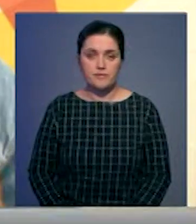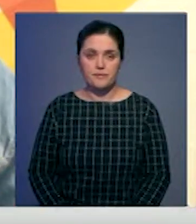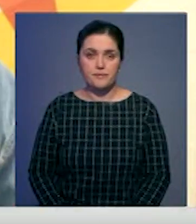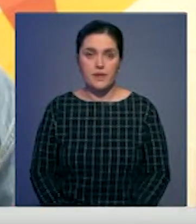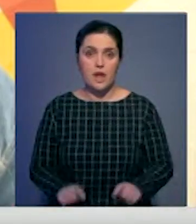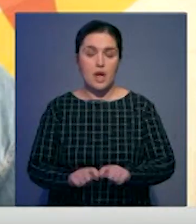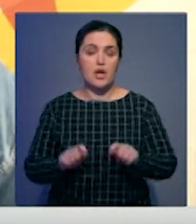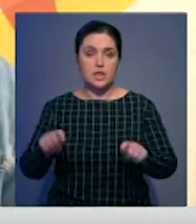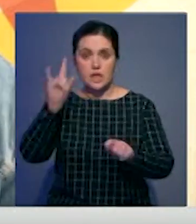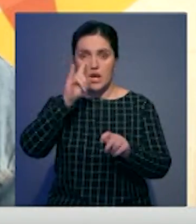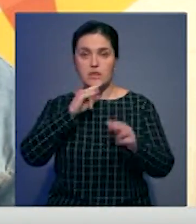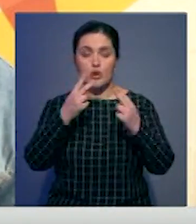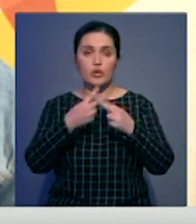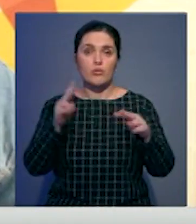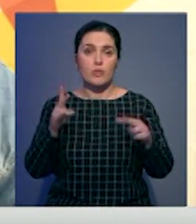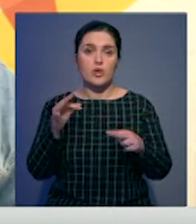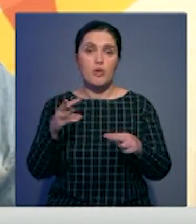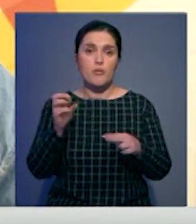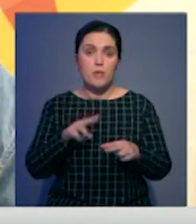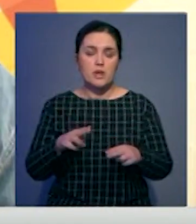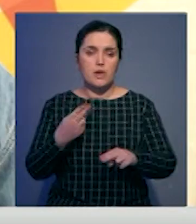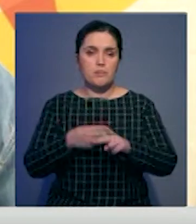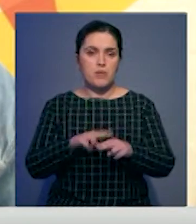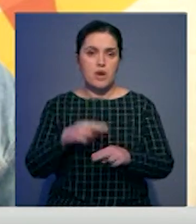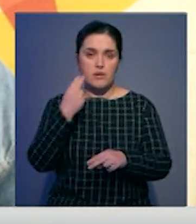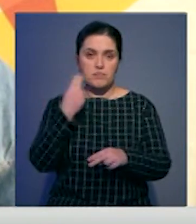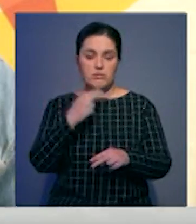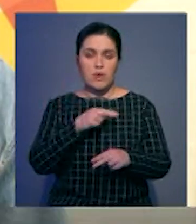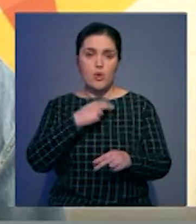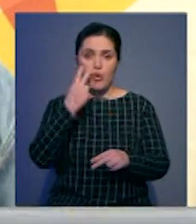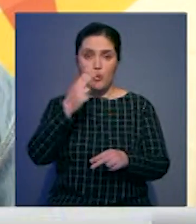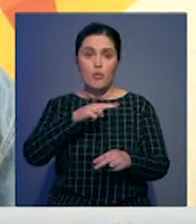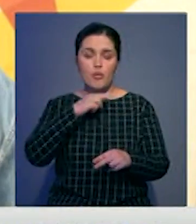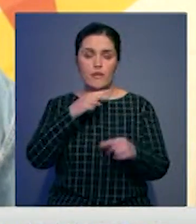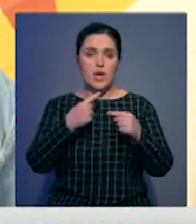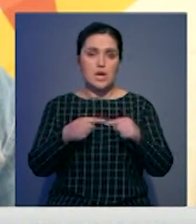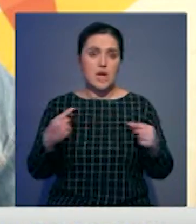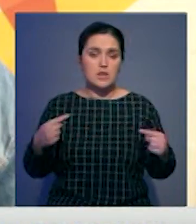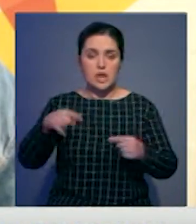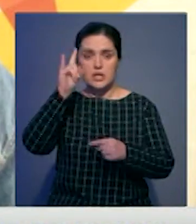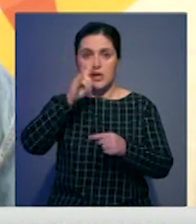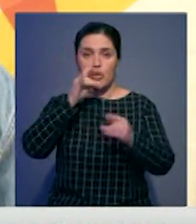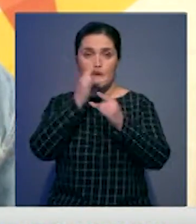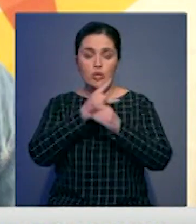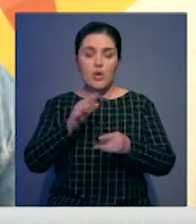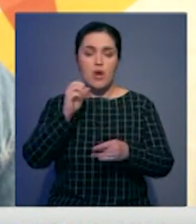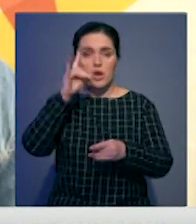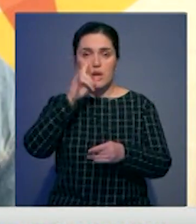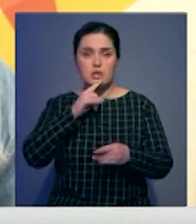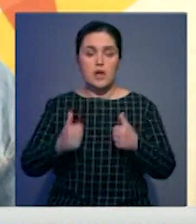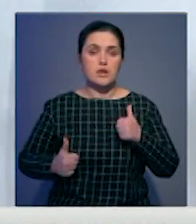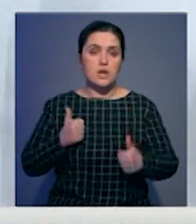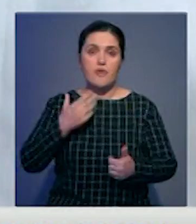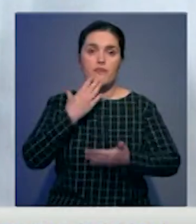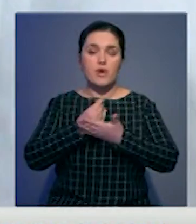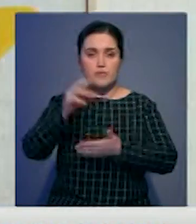Открытие казахского клуба «Номад» сегодня – это круто. Я реально увидел разные стороны казахской культуры и то, как сами казахстанцы гордятся своей страной.